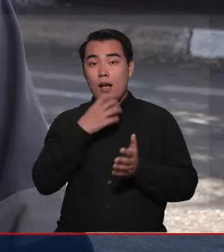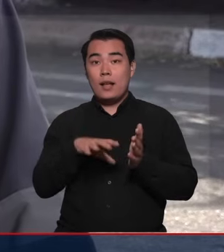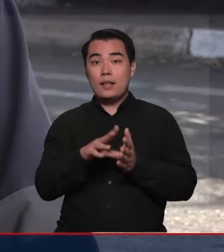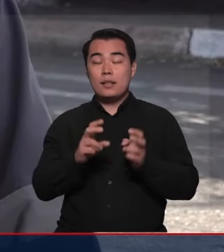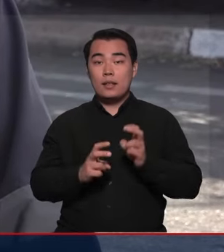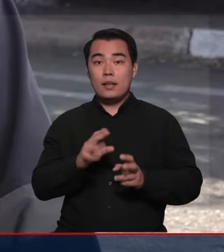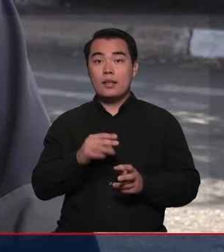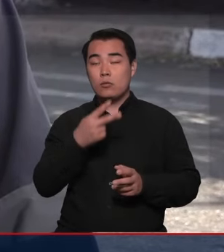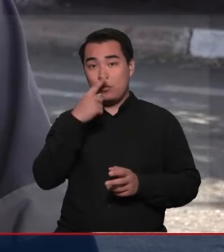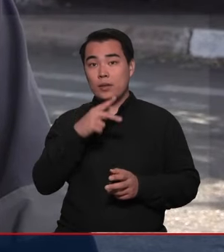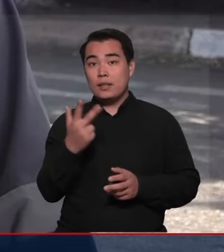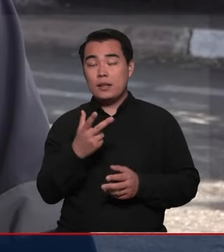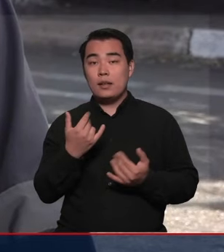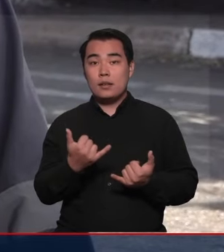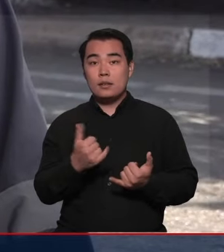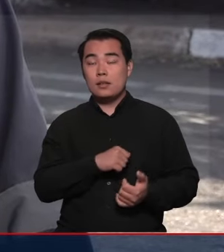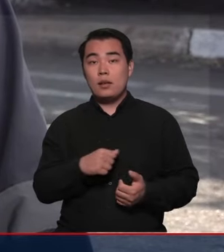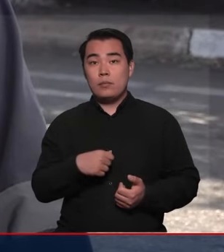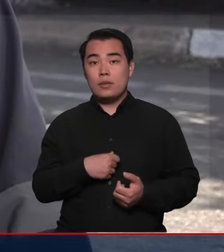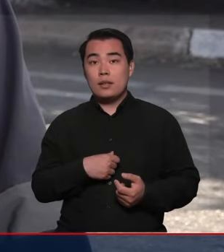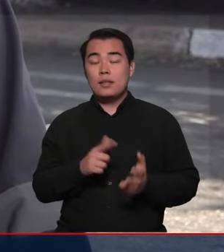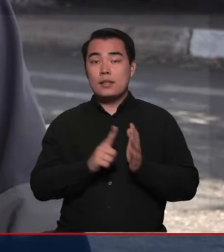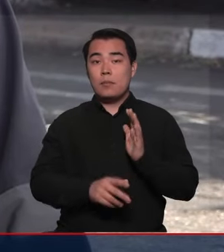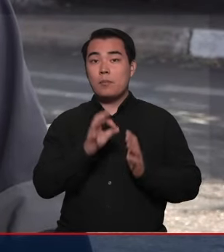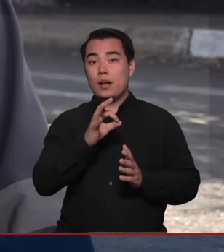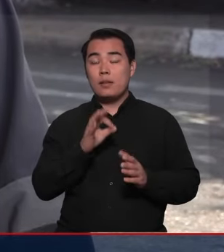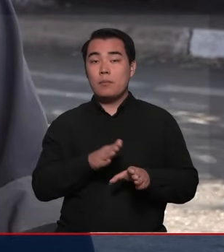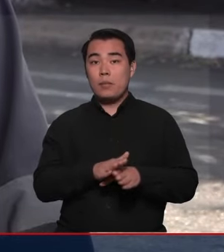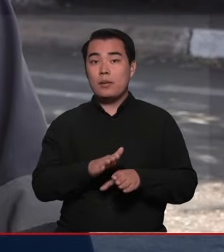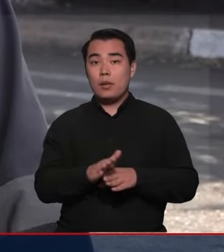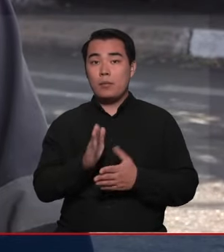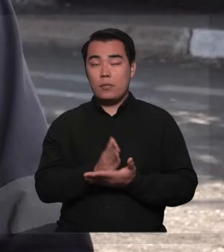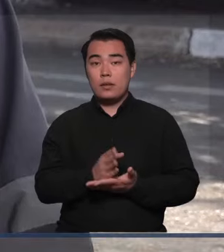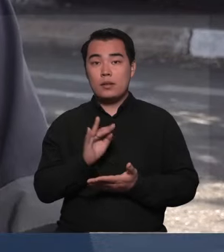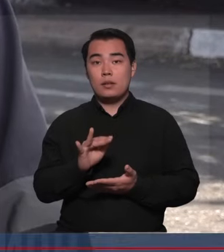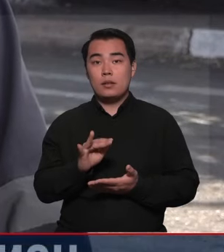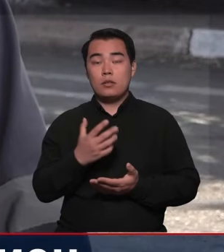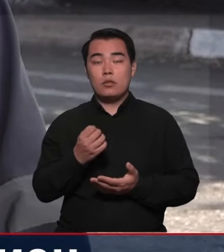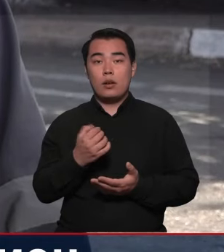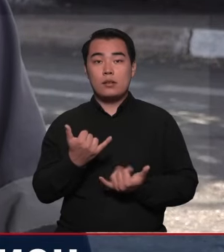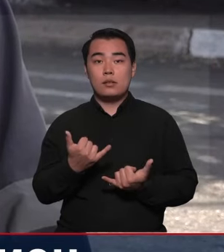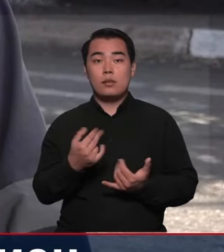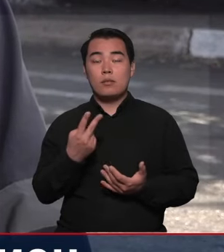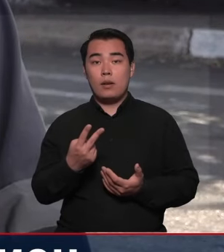3. Значит, выполнение где-то порядка 70%. Значит, также ведется